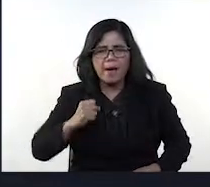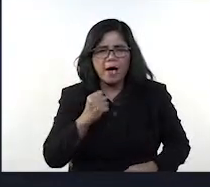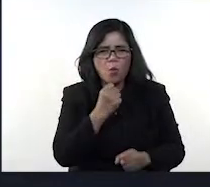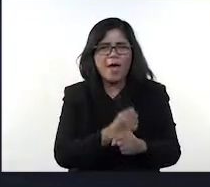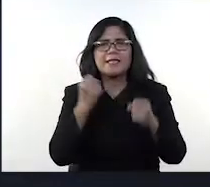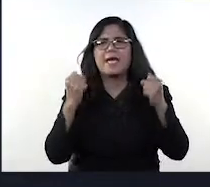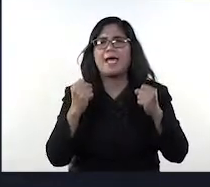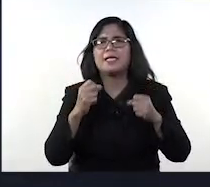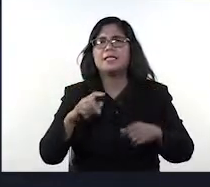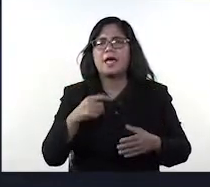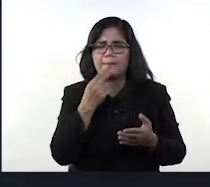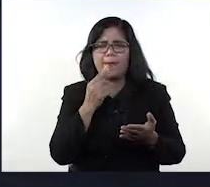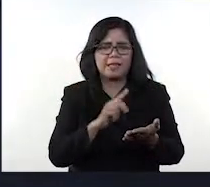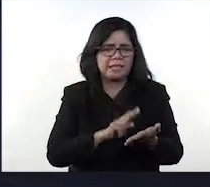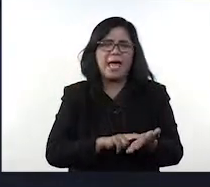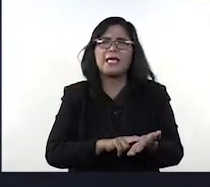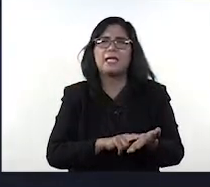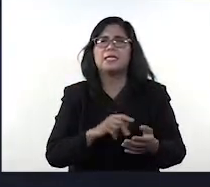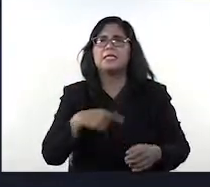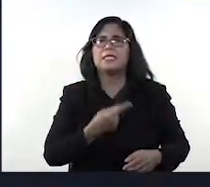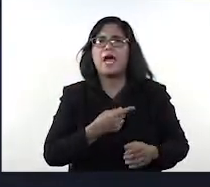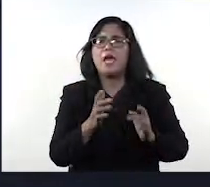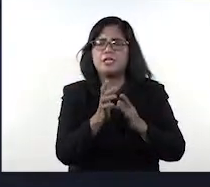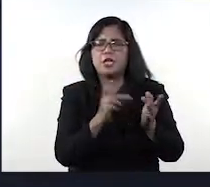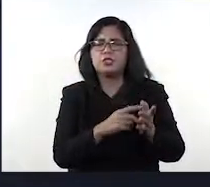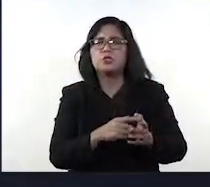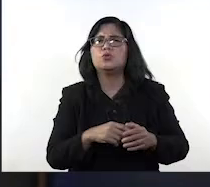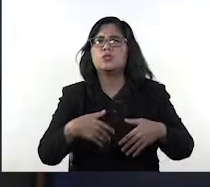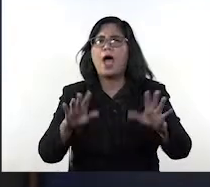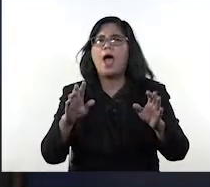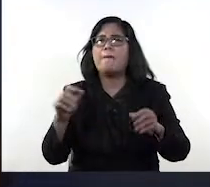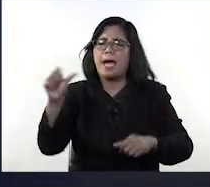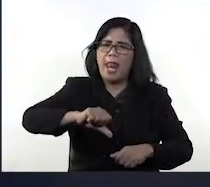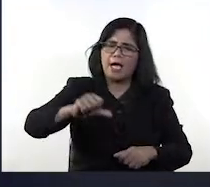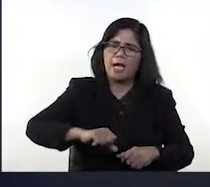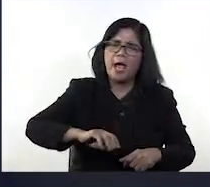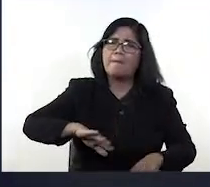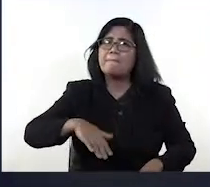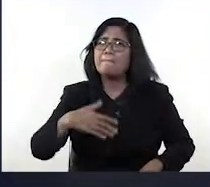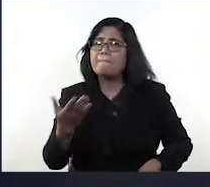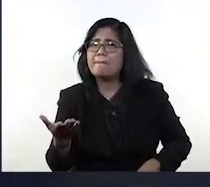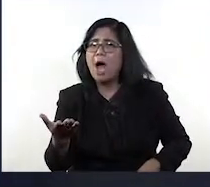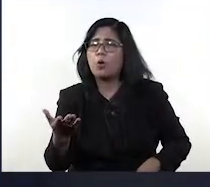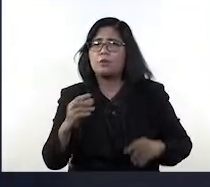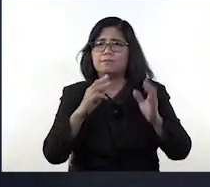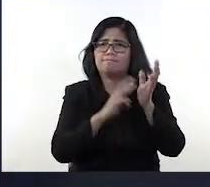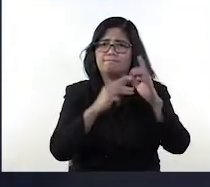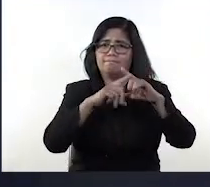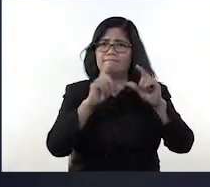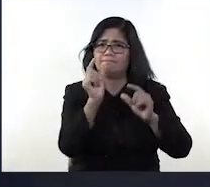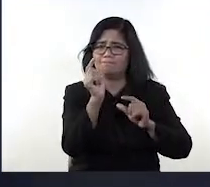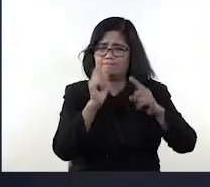akan menguatkan kita akan memberikan Kitalah Yesus yang sudah mengalahkan mau karya sudah mengalahkan maut maka dia juga akan memberikan